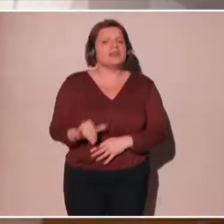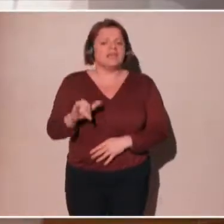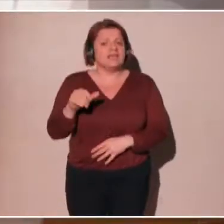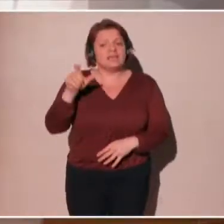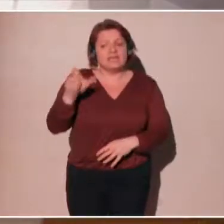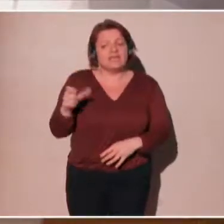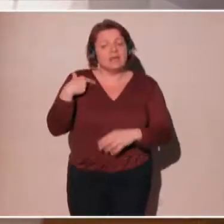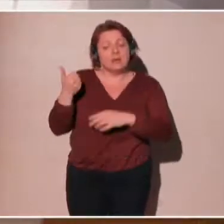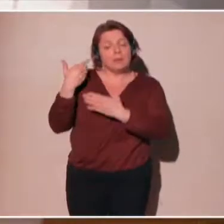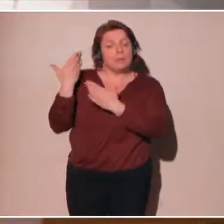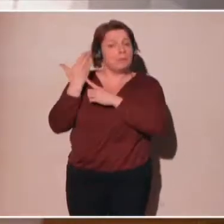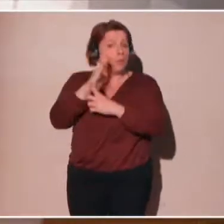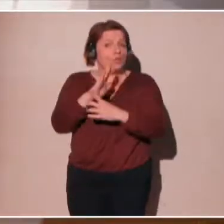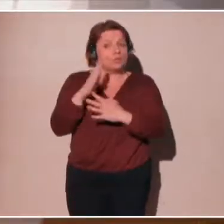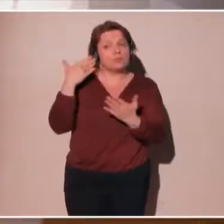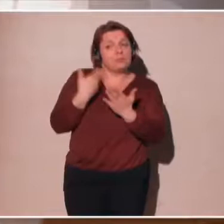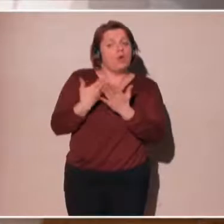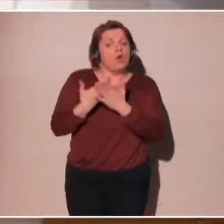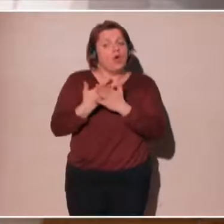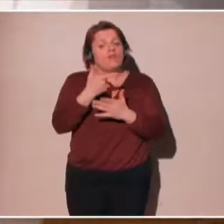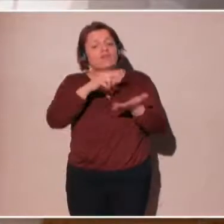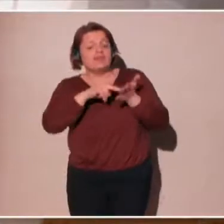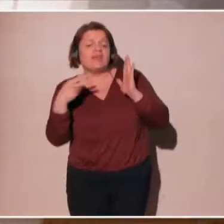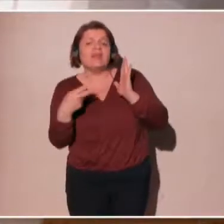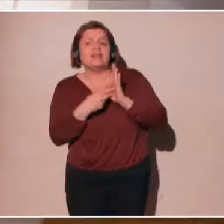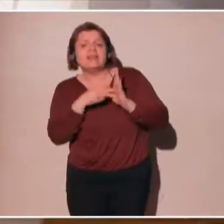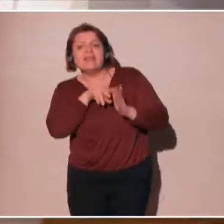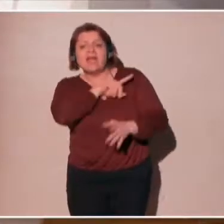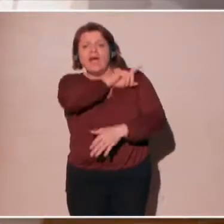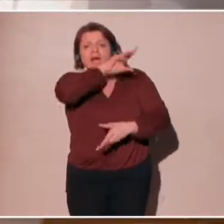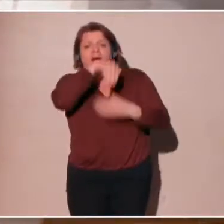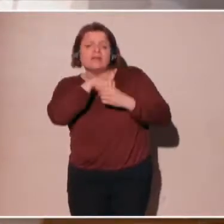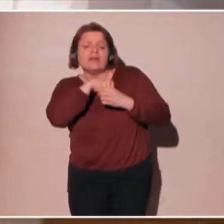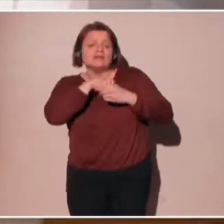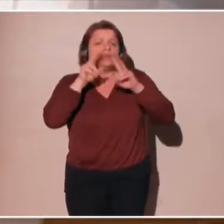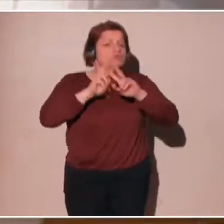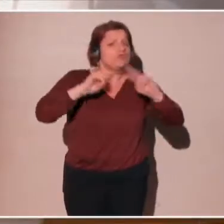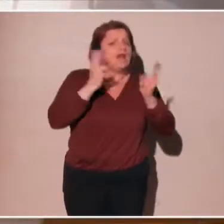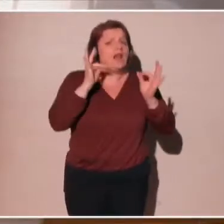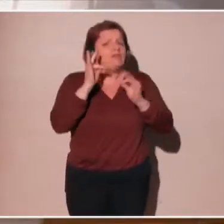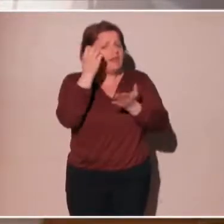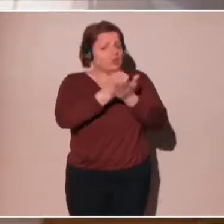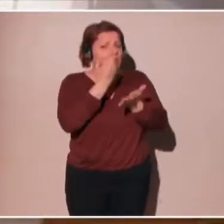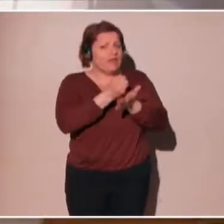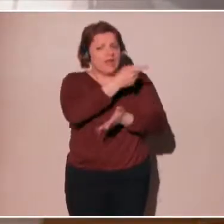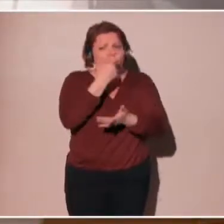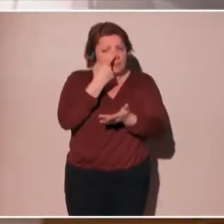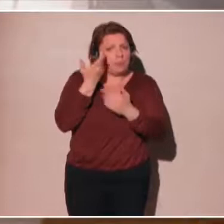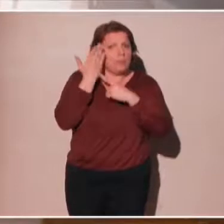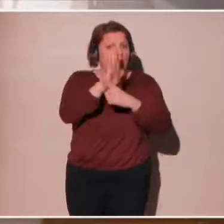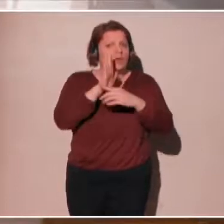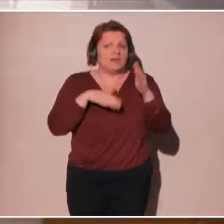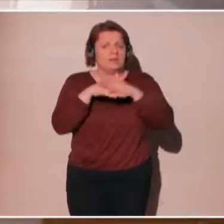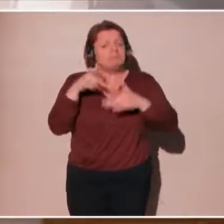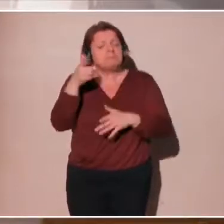limites de ces techniques d'intégration généralisée des données. Donc, quelle est votre position et qu'est-ce que vous proposez sur